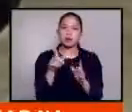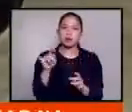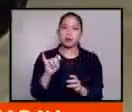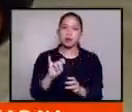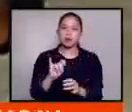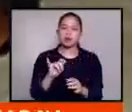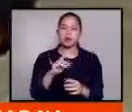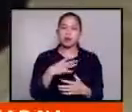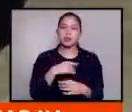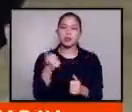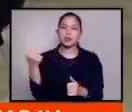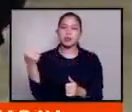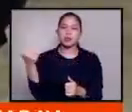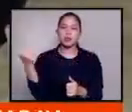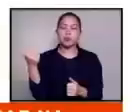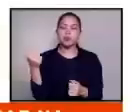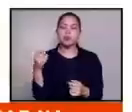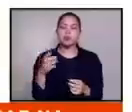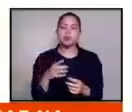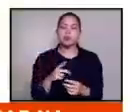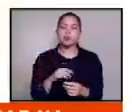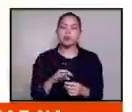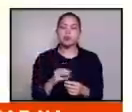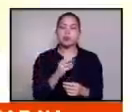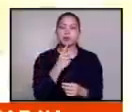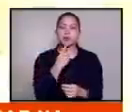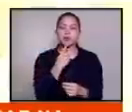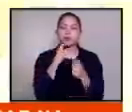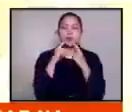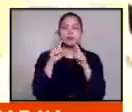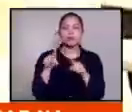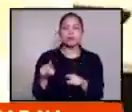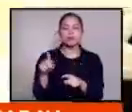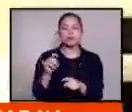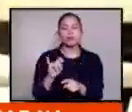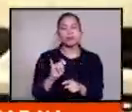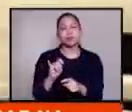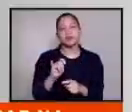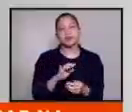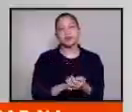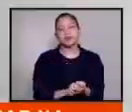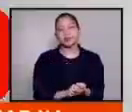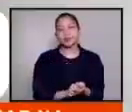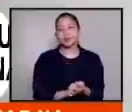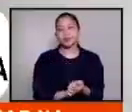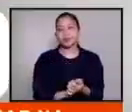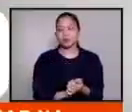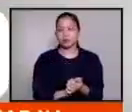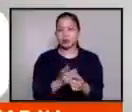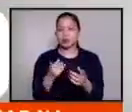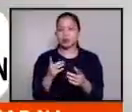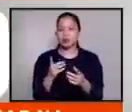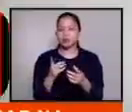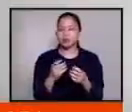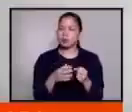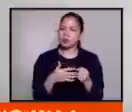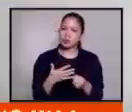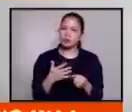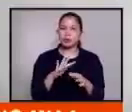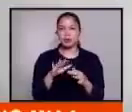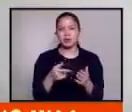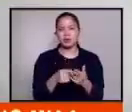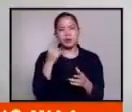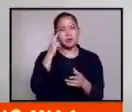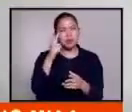dito at sa ibang terminal. Sagot naman ng grupo ng mga taxi operators. It doesn't make sense for